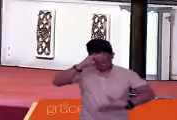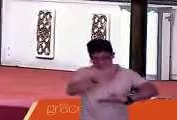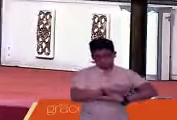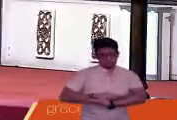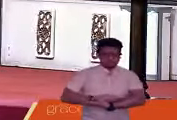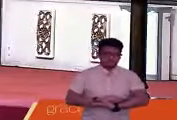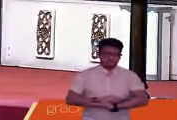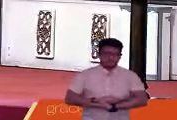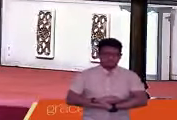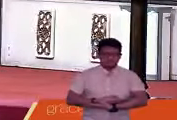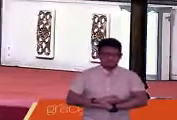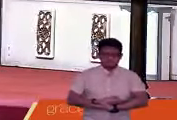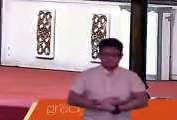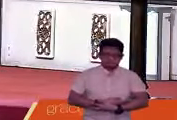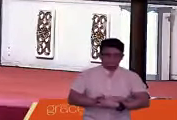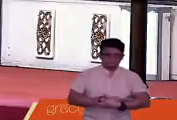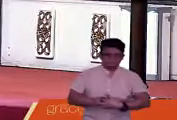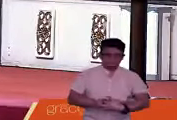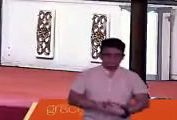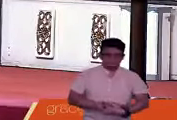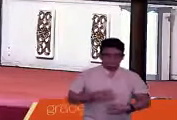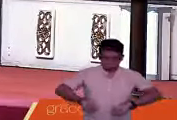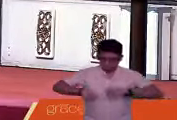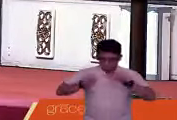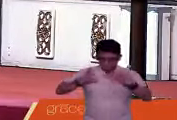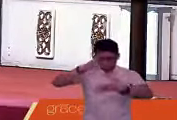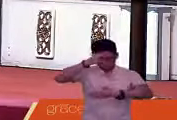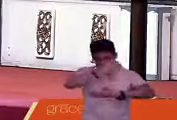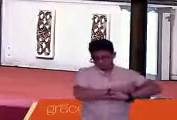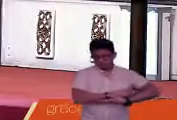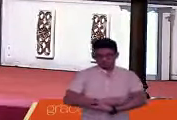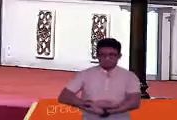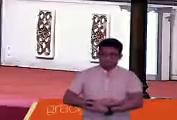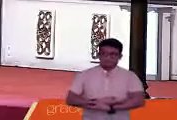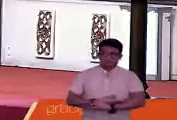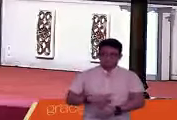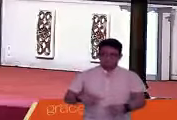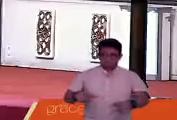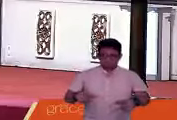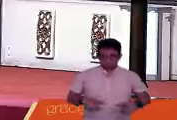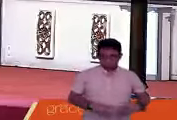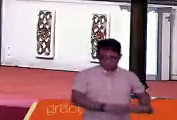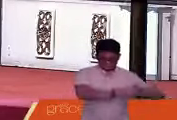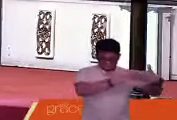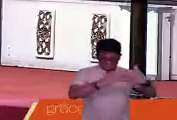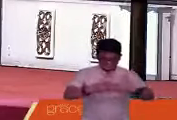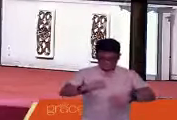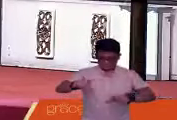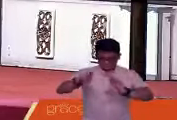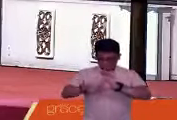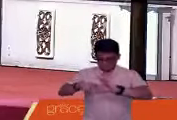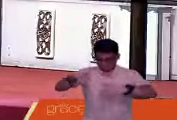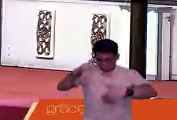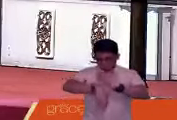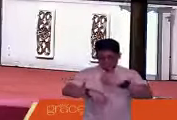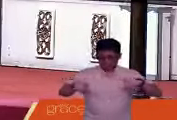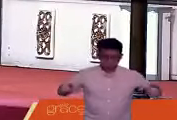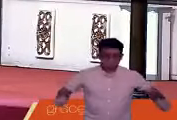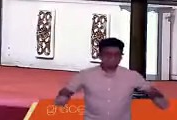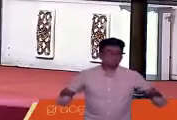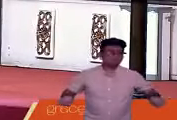a son, him a son, gitagaan siyang anak, nga mulingkod sa trono. Ha?